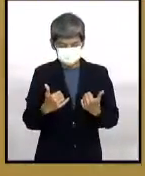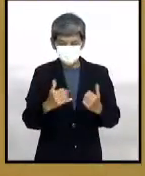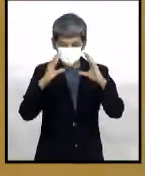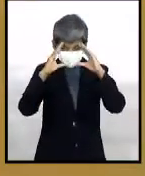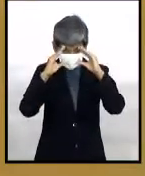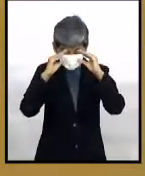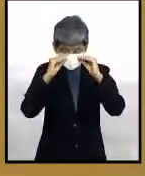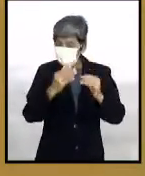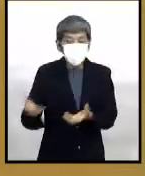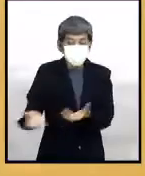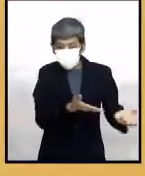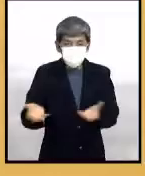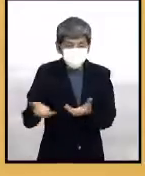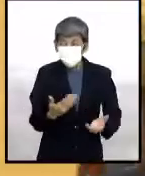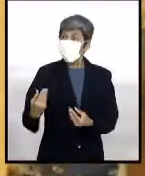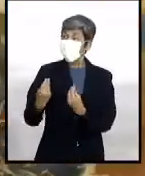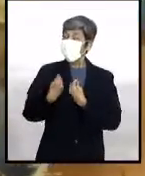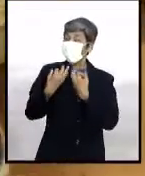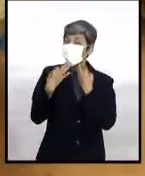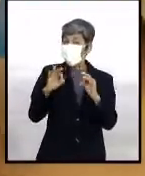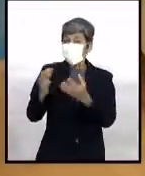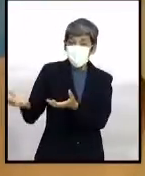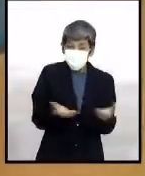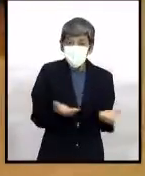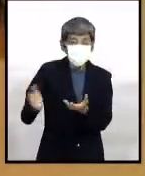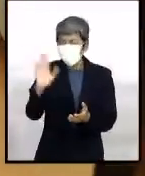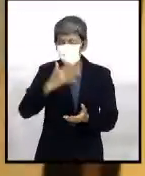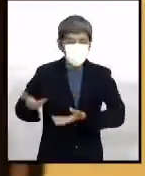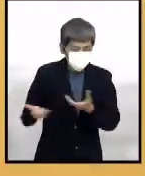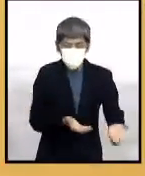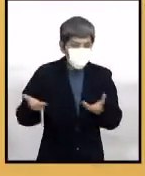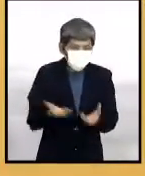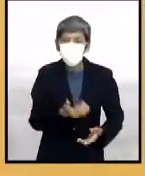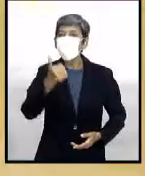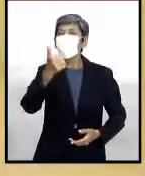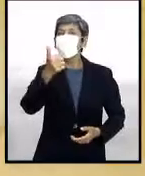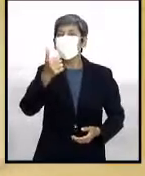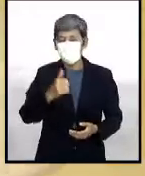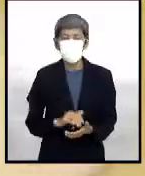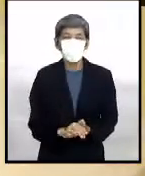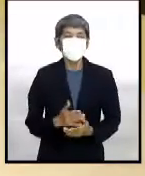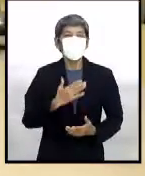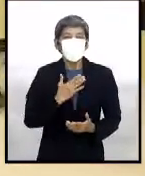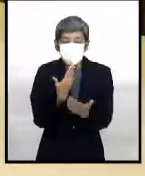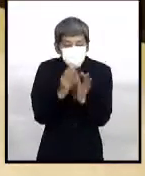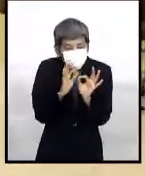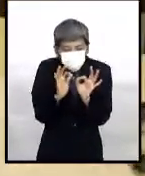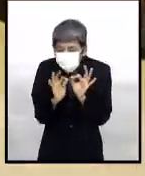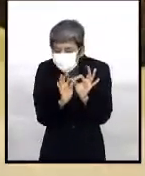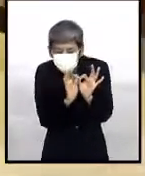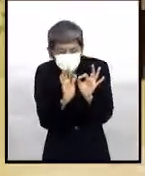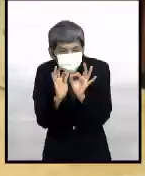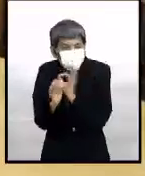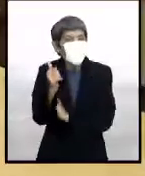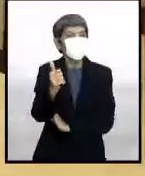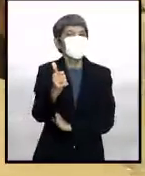อนกลางคืนคุณนัทไปขนมาได้เลย โอ้ ผมขนไม่ไหวครับเดี๋ยวขนมาให้มีคนมาให้อีกก็เนี่ยเราก็เซฟค่าใช้จ่ายในการก่อส